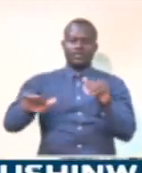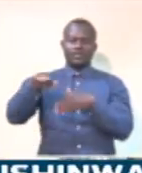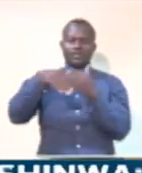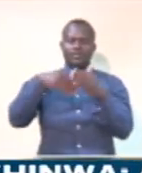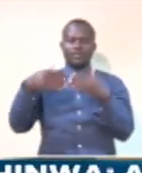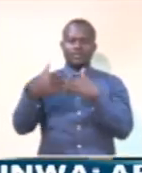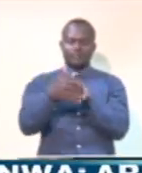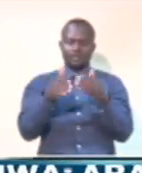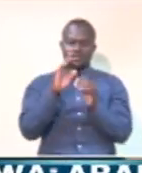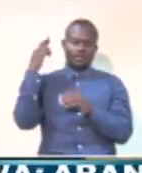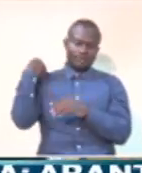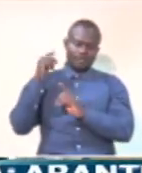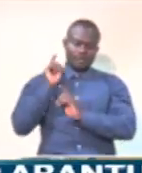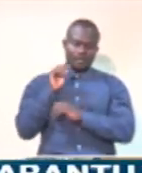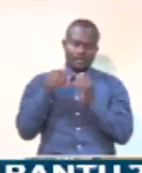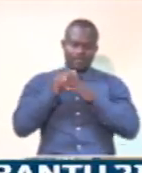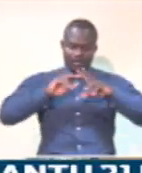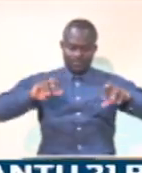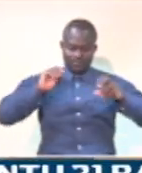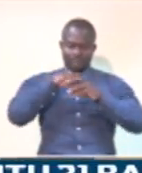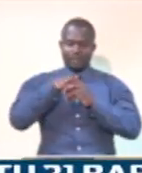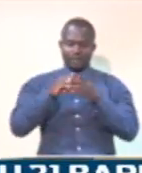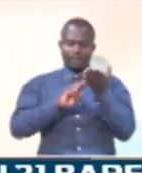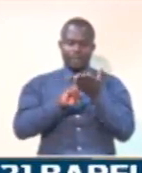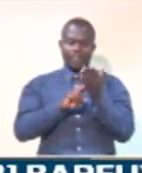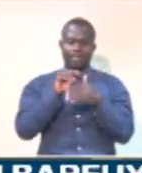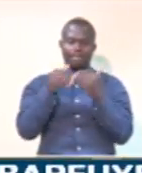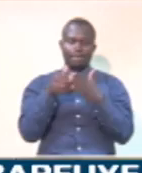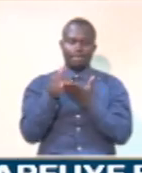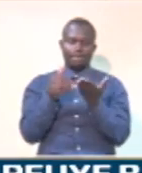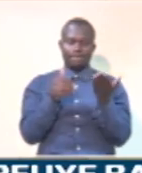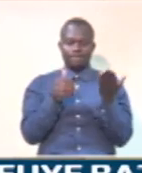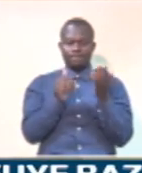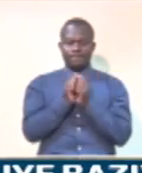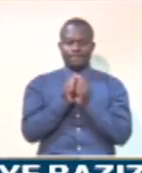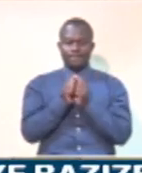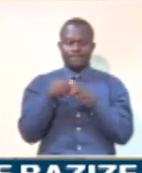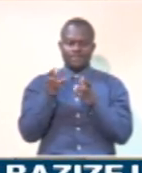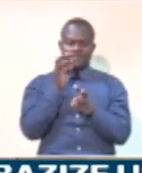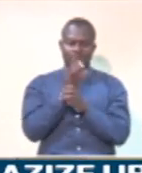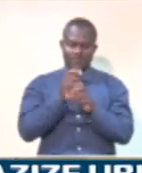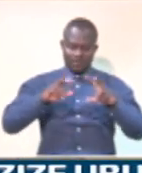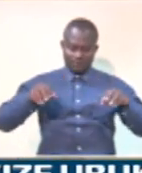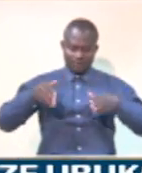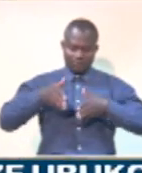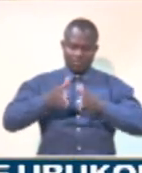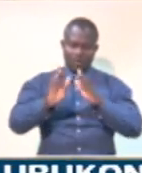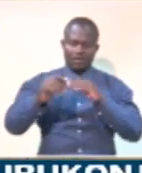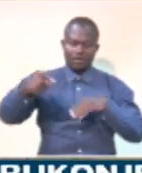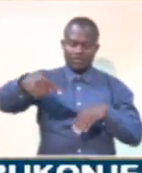cyumba abashinzwe umutekano bagenzuriramo imikoreshereze y'izi kamera. Uko zikora zikontrola umuhanda